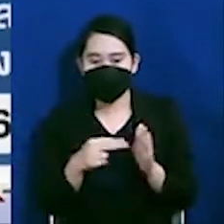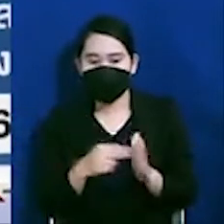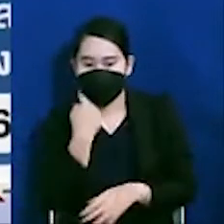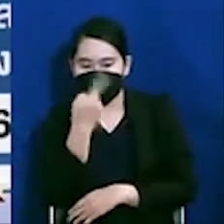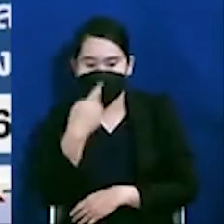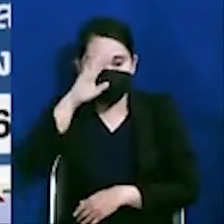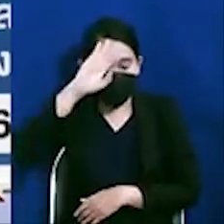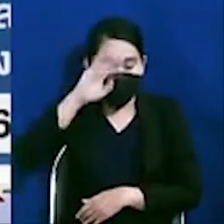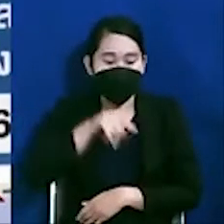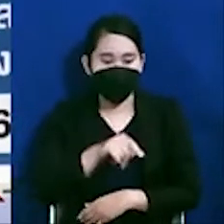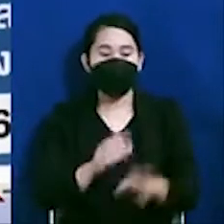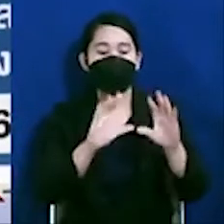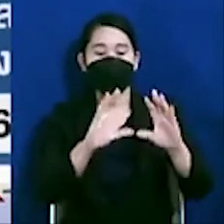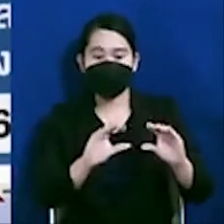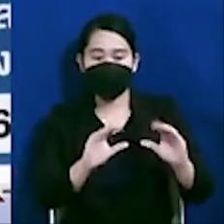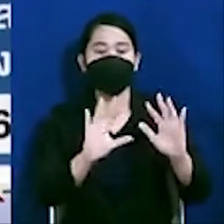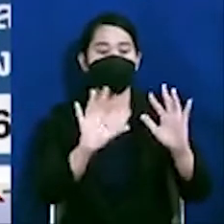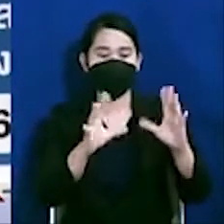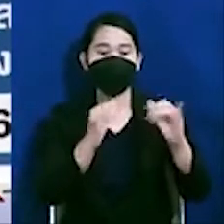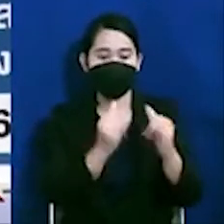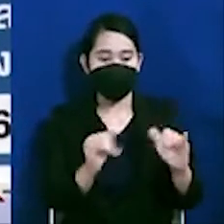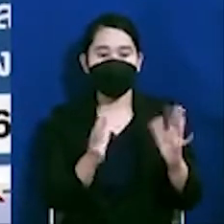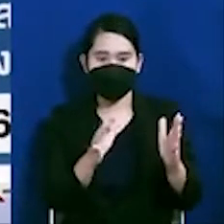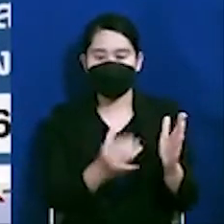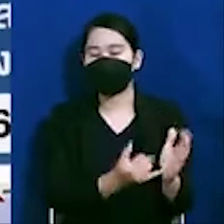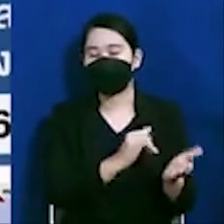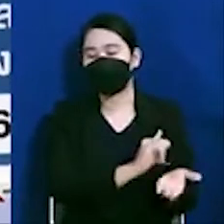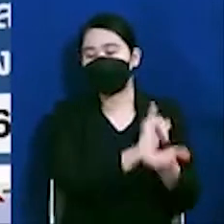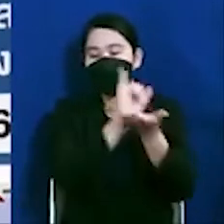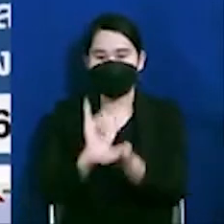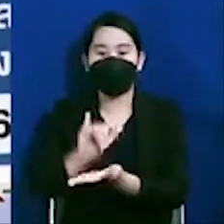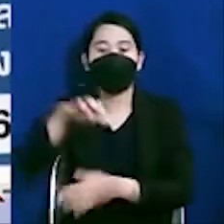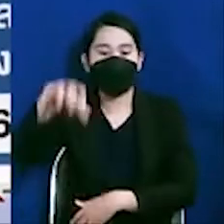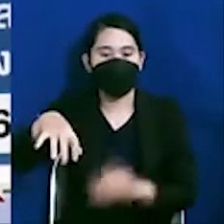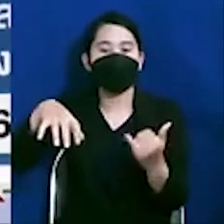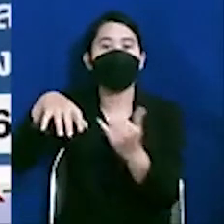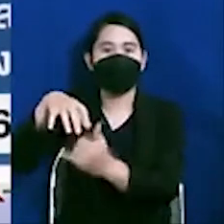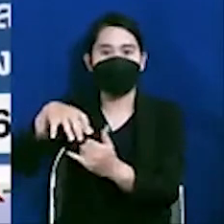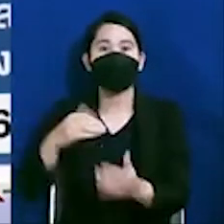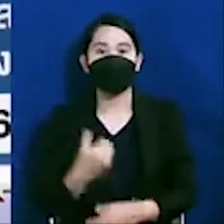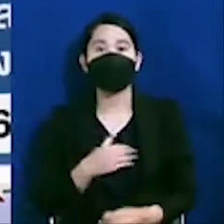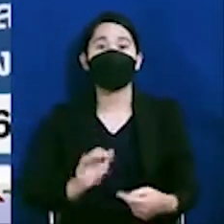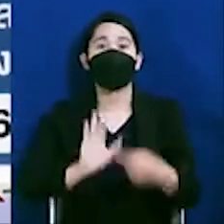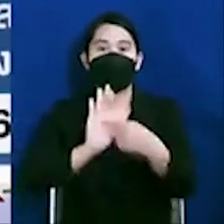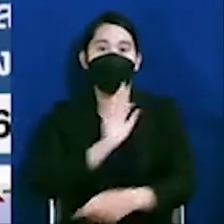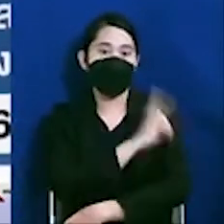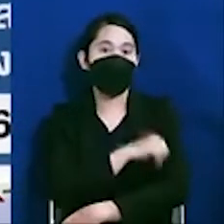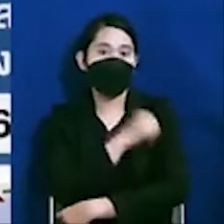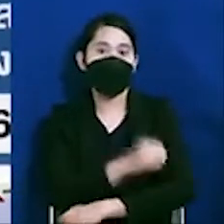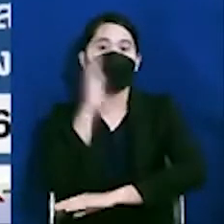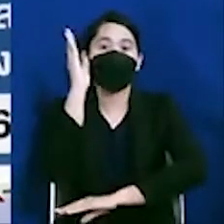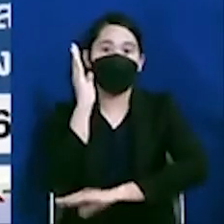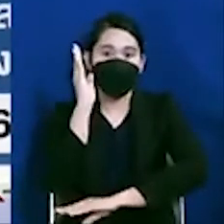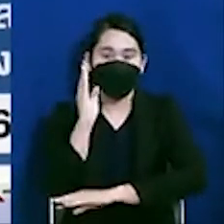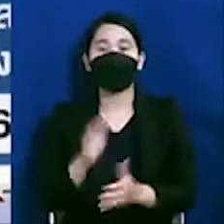หลายเนี่ยมาเหมือนกับมีหน่วยงานที่เป็นสถานบริการช้าสุขนะครับเช่นถ้าเป็นอุทยานคือโรงพยาบาลราชวิถีและศิลป์ณ